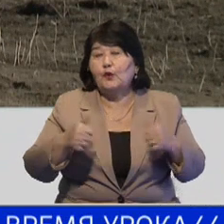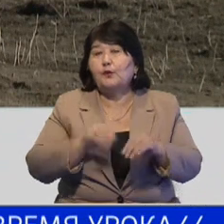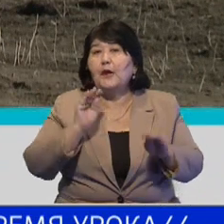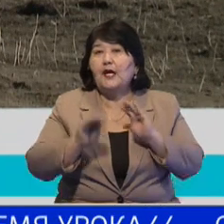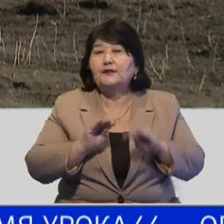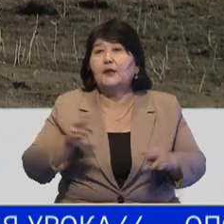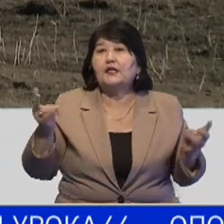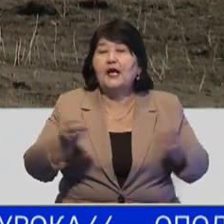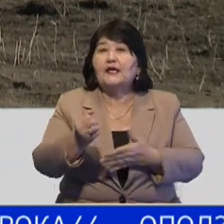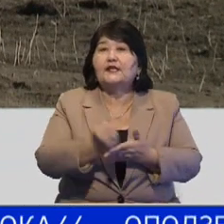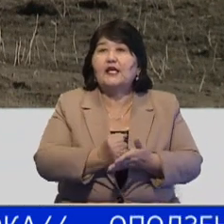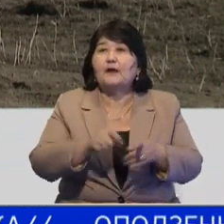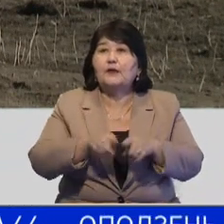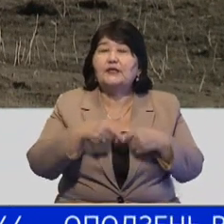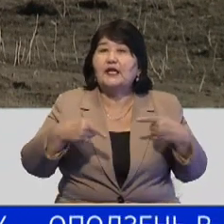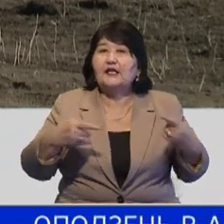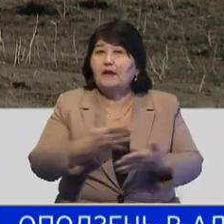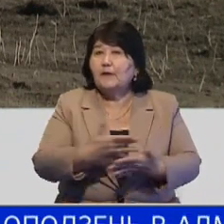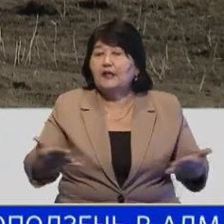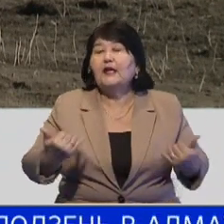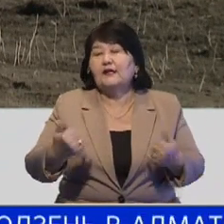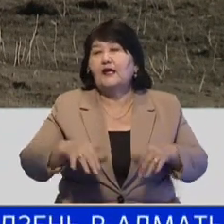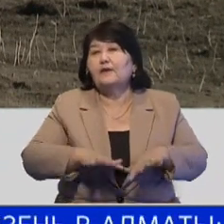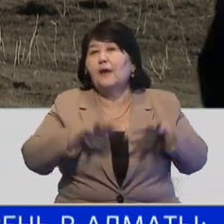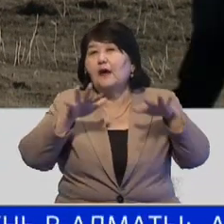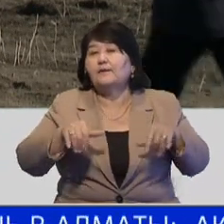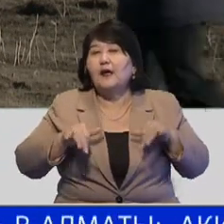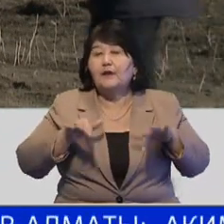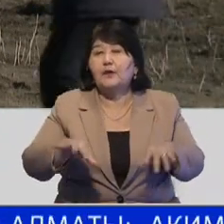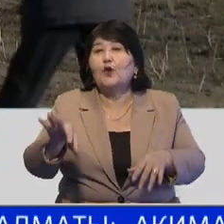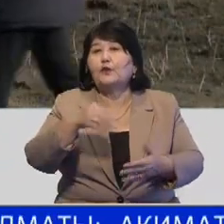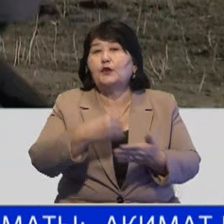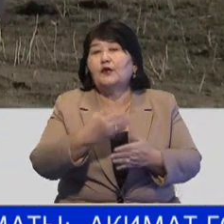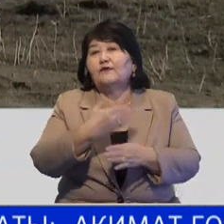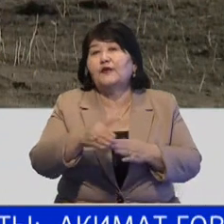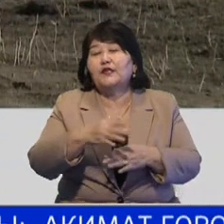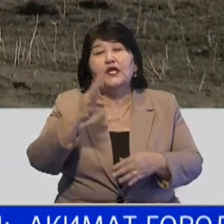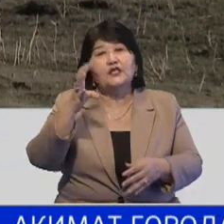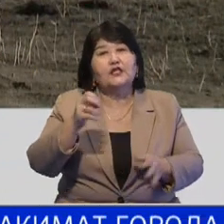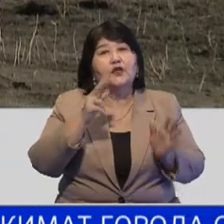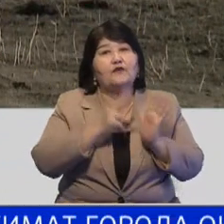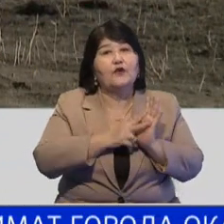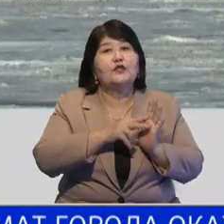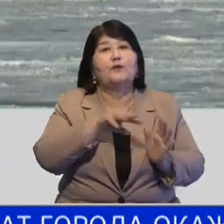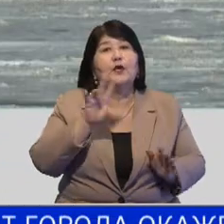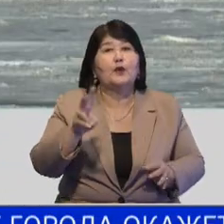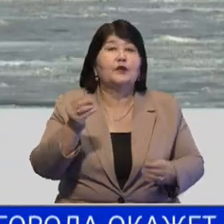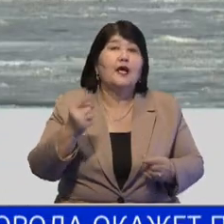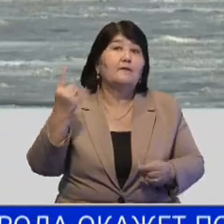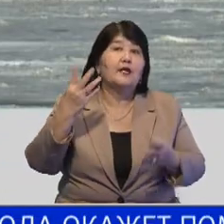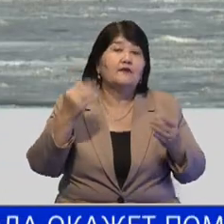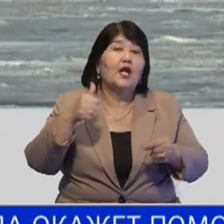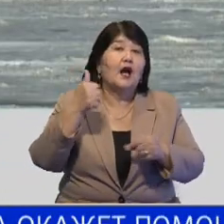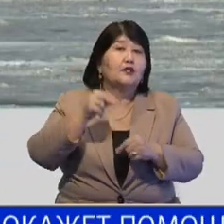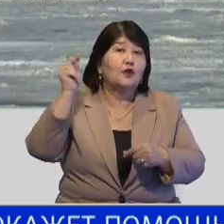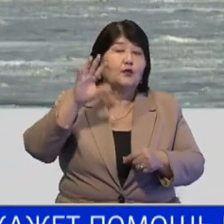сформирован необходимый запас инертных материалов также на противопаводковые мероприятия из обла выделено 48 млн тенге в первый день